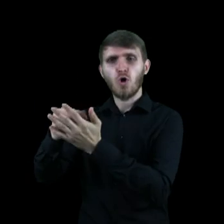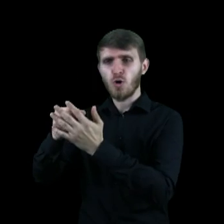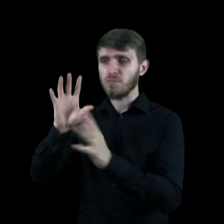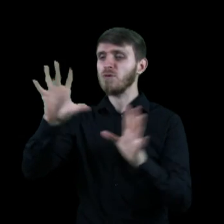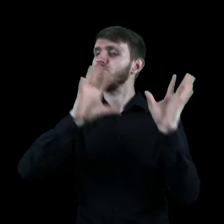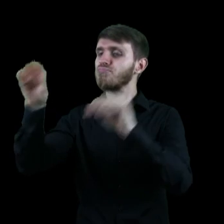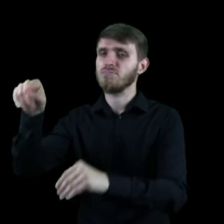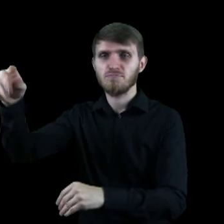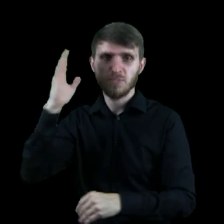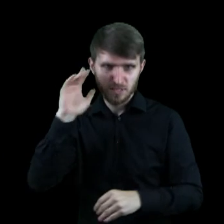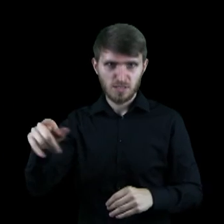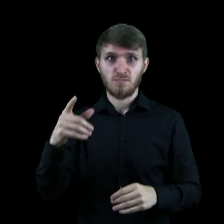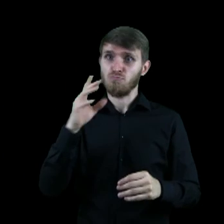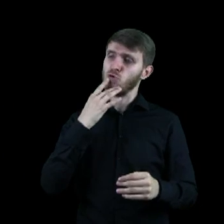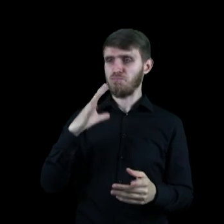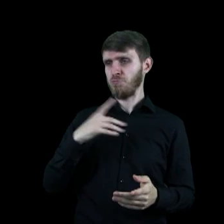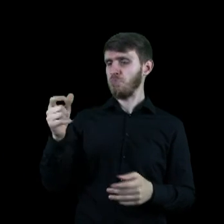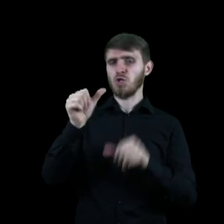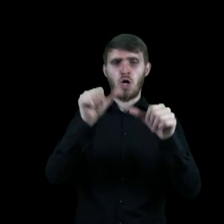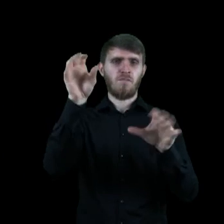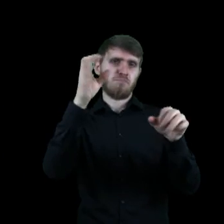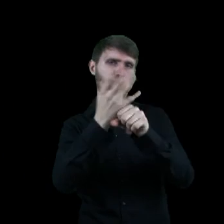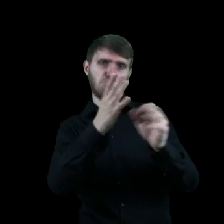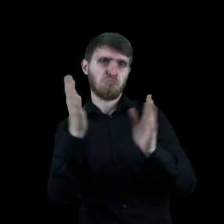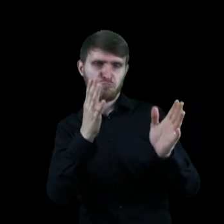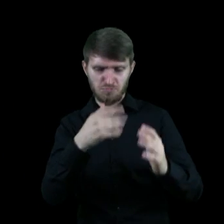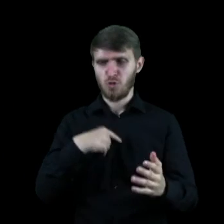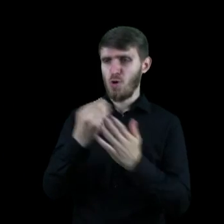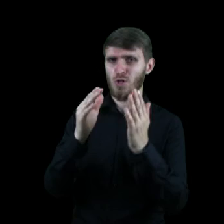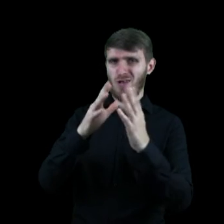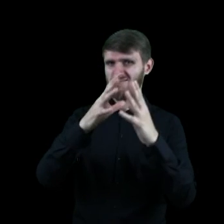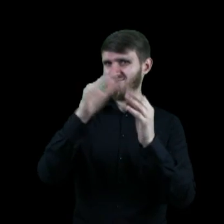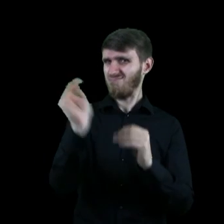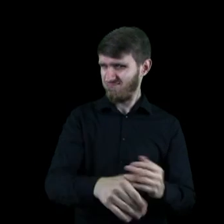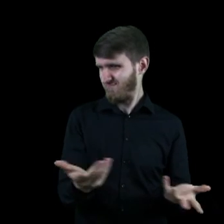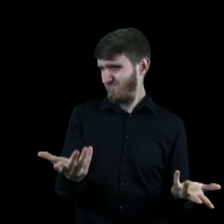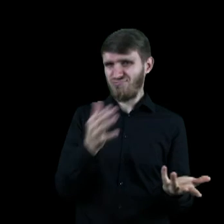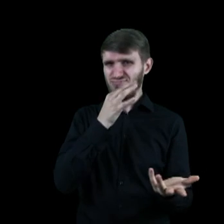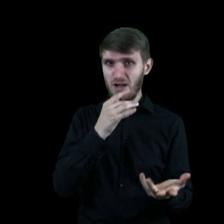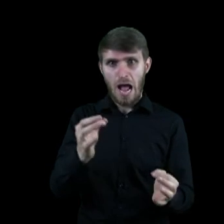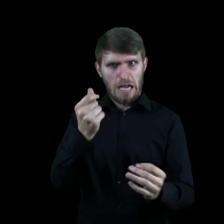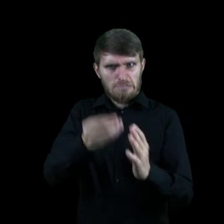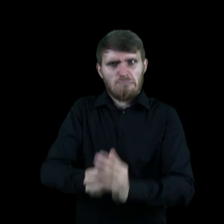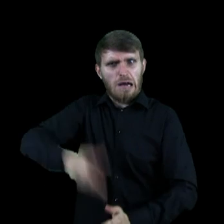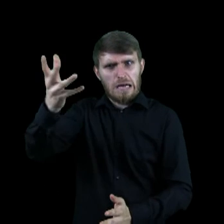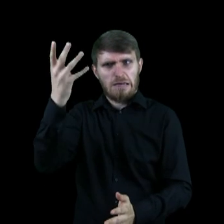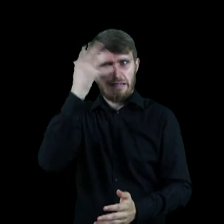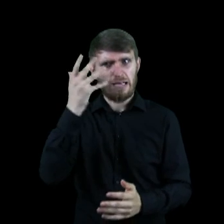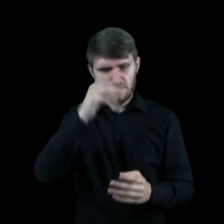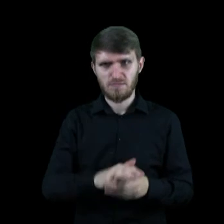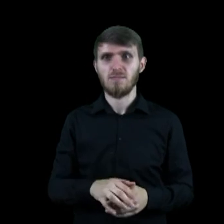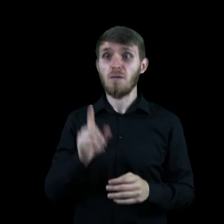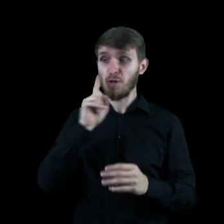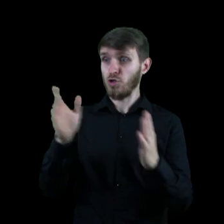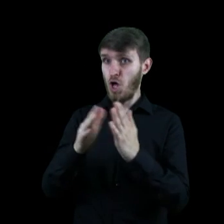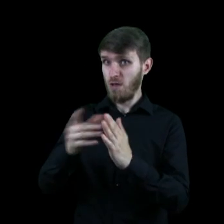którzy wprowadziliśmy w latach 50. mówią. Kupiłem dom za 10 tysięcy. A teraz te budynki kosztują krocie. Ale